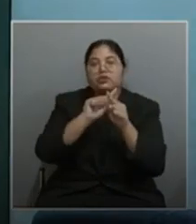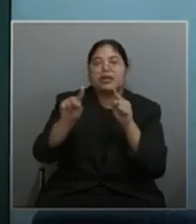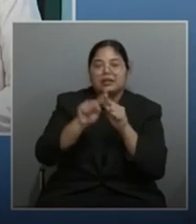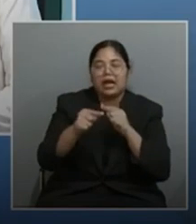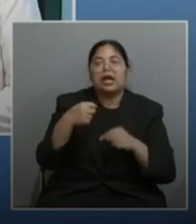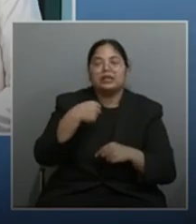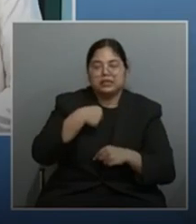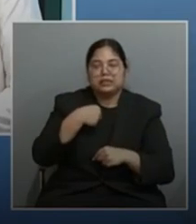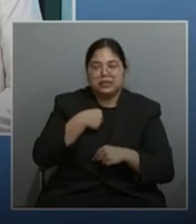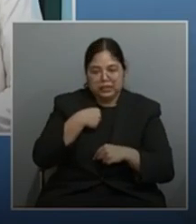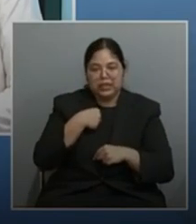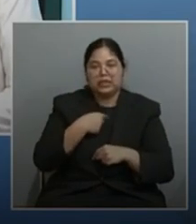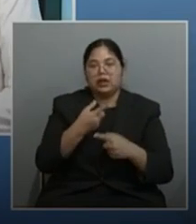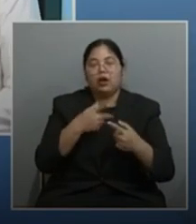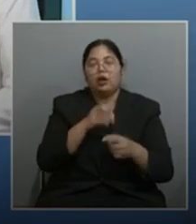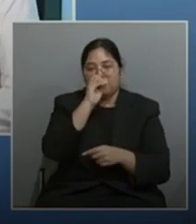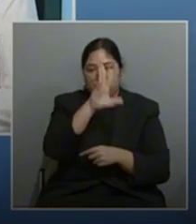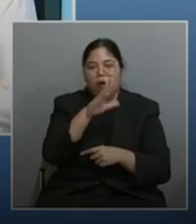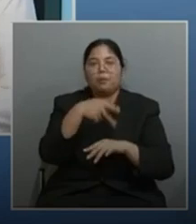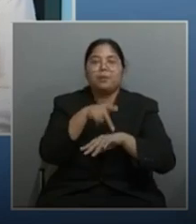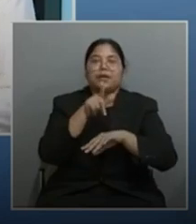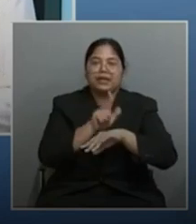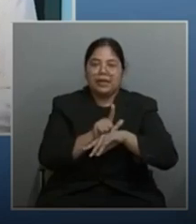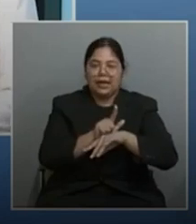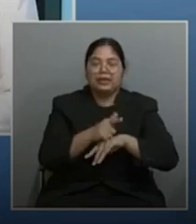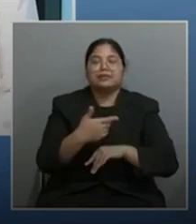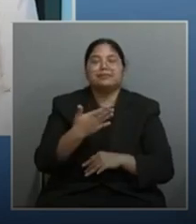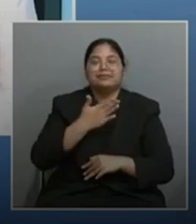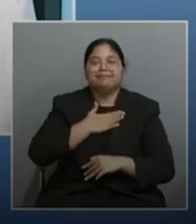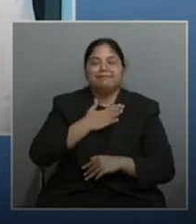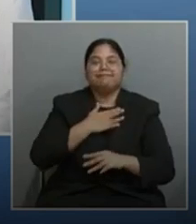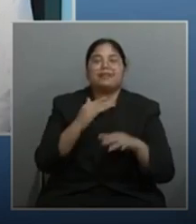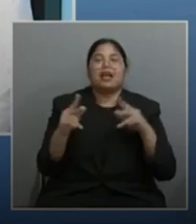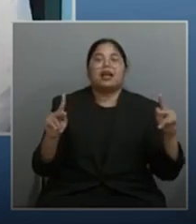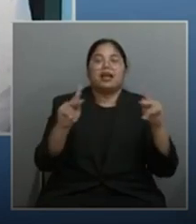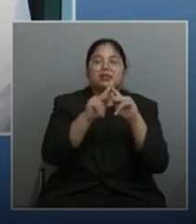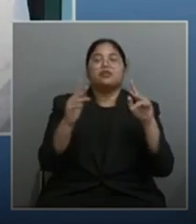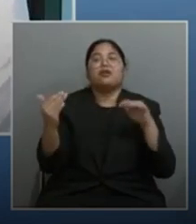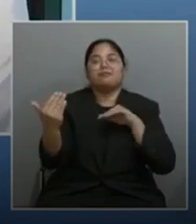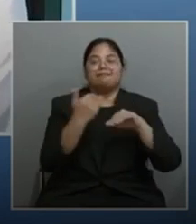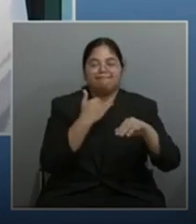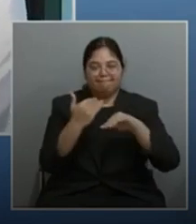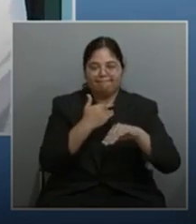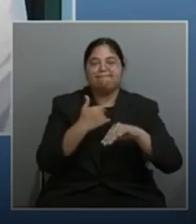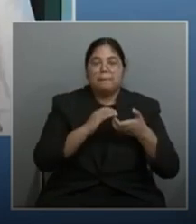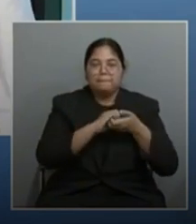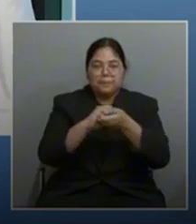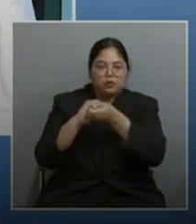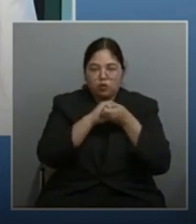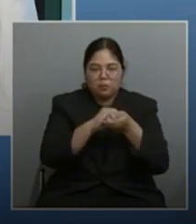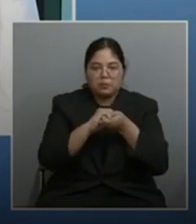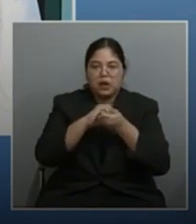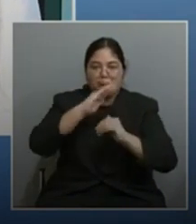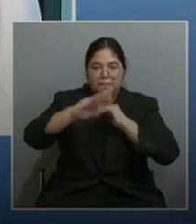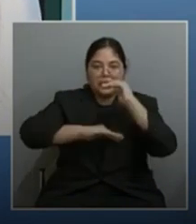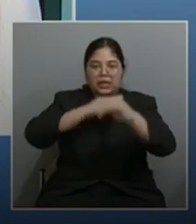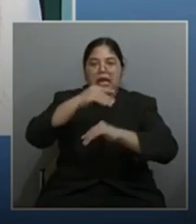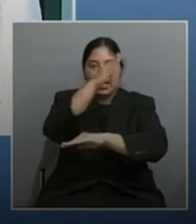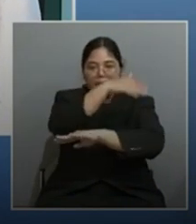เองขอยินยนตท่านพระทาน ต่ทัสมารทนอครั้ง 1ว่ากระส่งข้มนาคมเองจะเป็น 01 ในการสร้างคามเจลินให